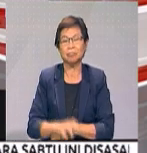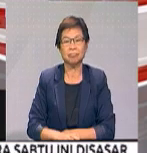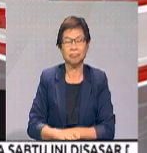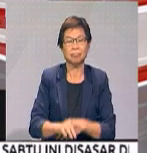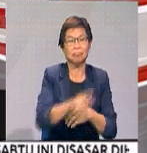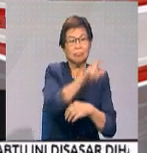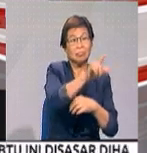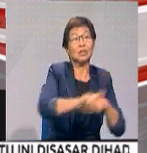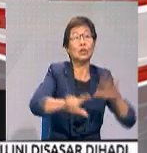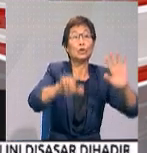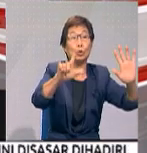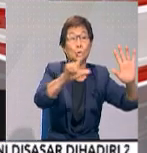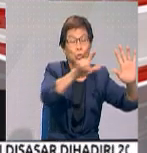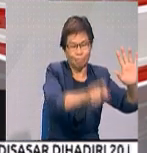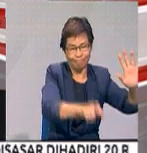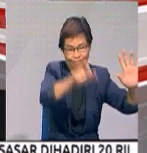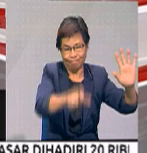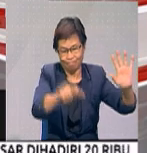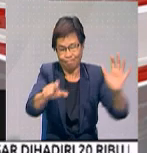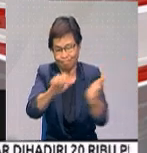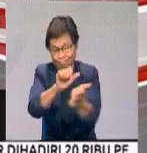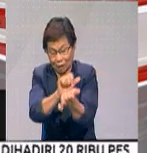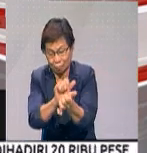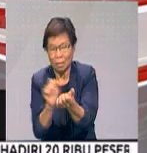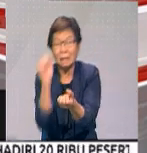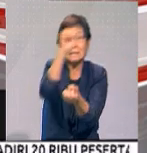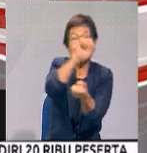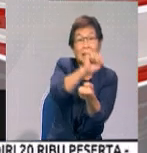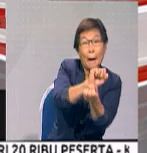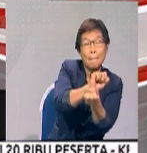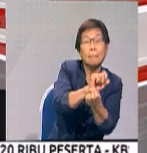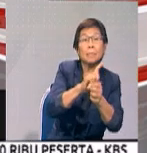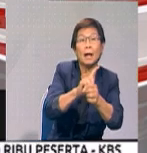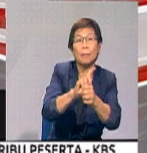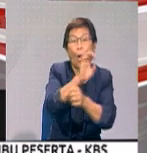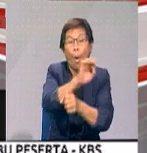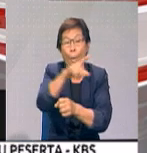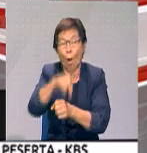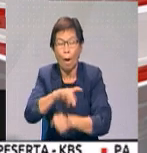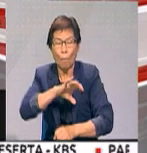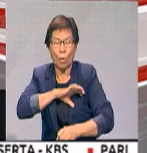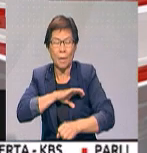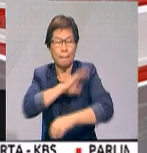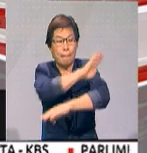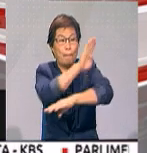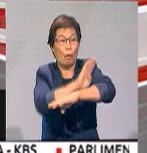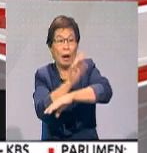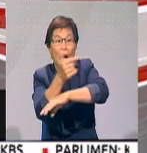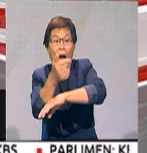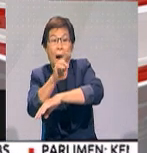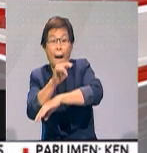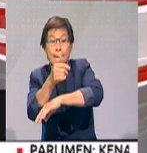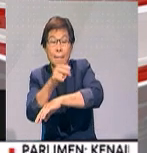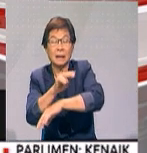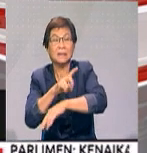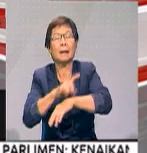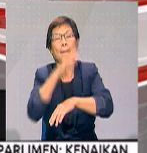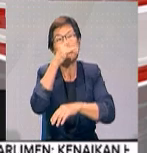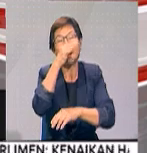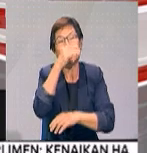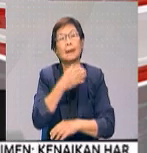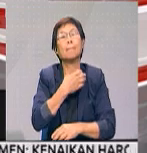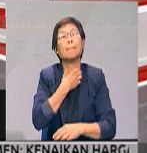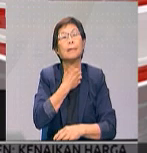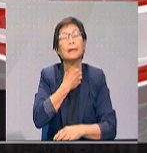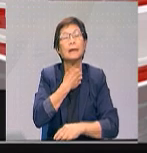adalah antara tujuh individu yang ditahan. Penahanan mereka dibuat dalam operasi polis Bukit Aman di Melaka, Perak, Kedah,